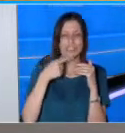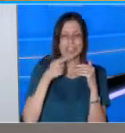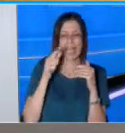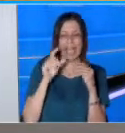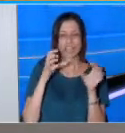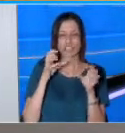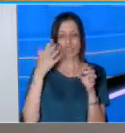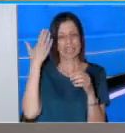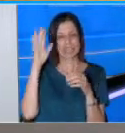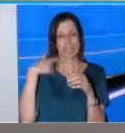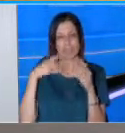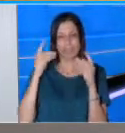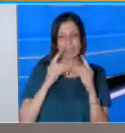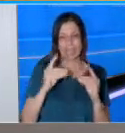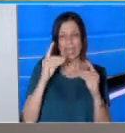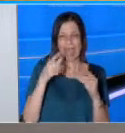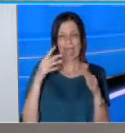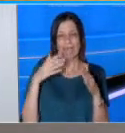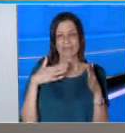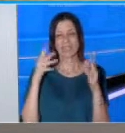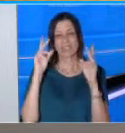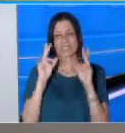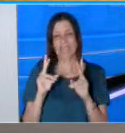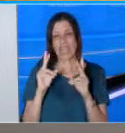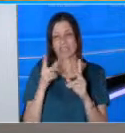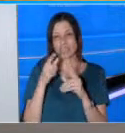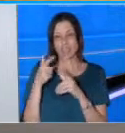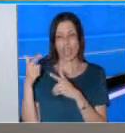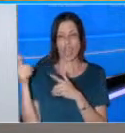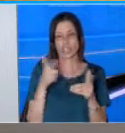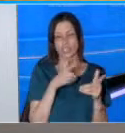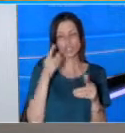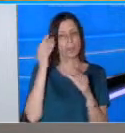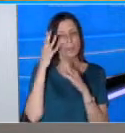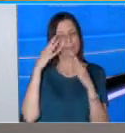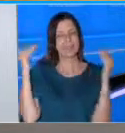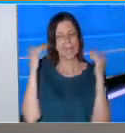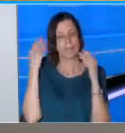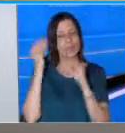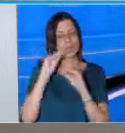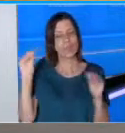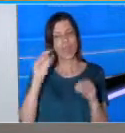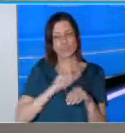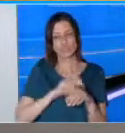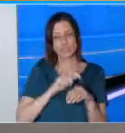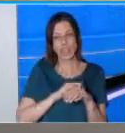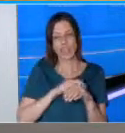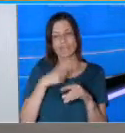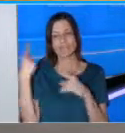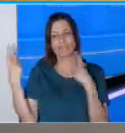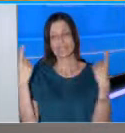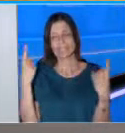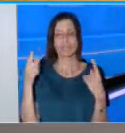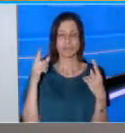הזרות, שאנחנו בדרך להפסקת אש, שמצרים תודיע על שעה, ואז הצדדים יתכנסו לשעה הזו להפסקת